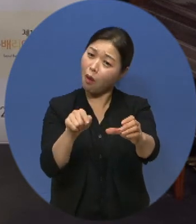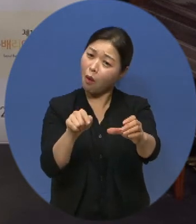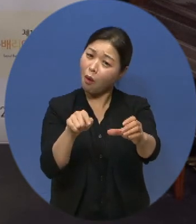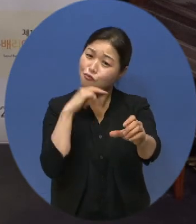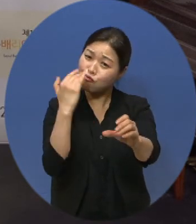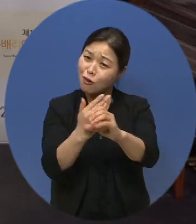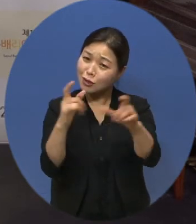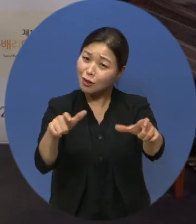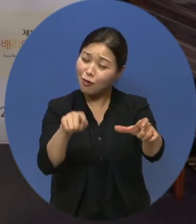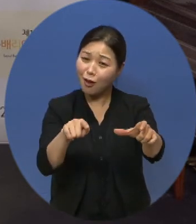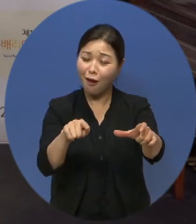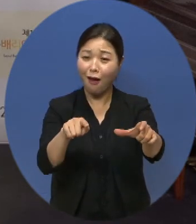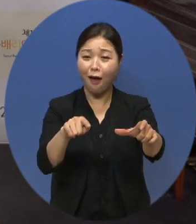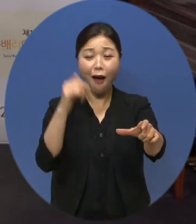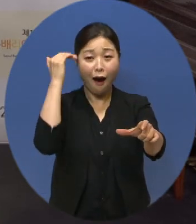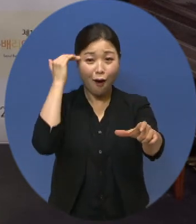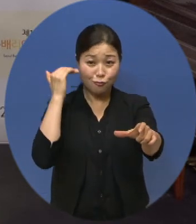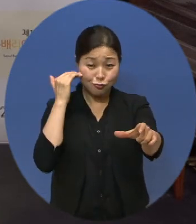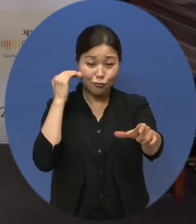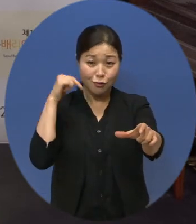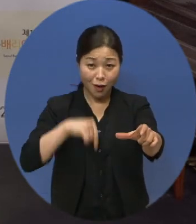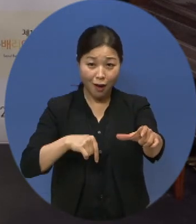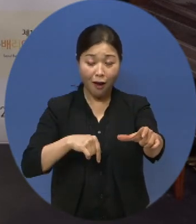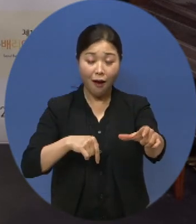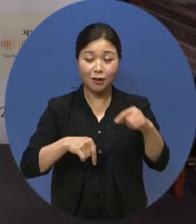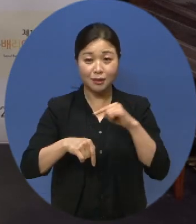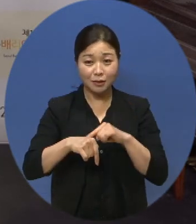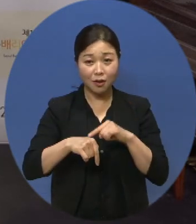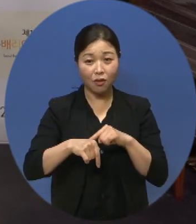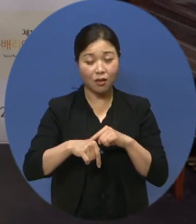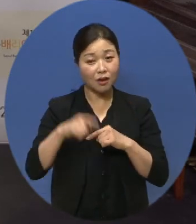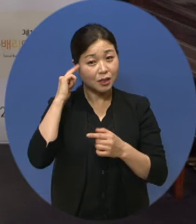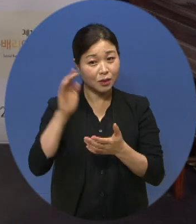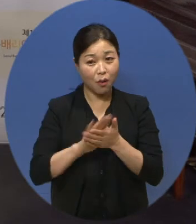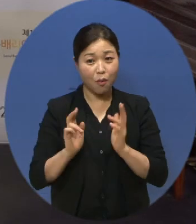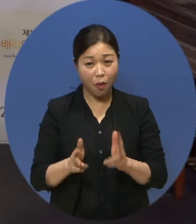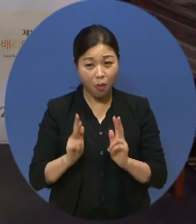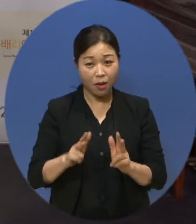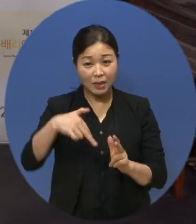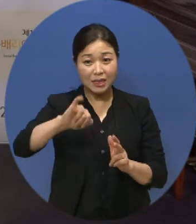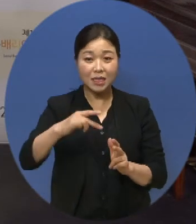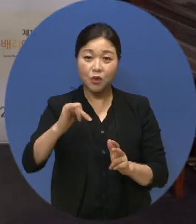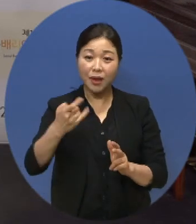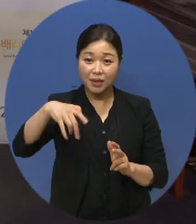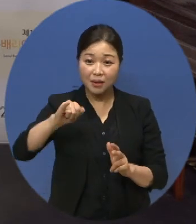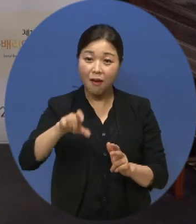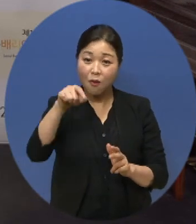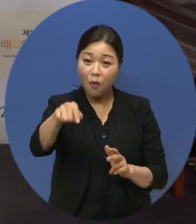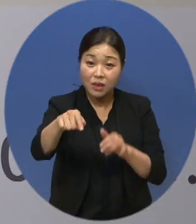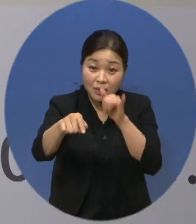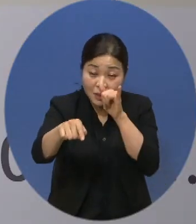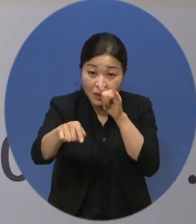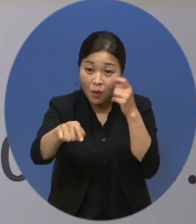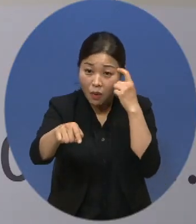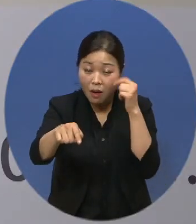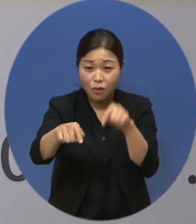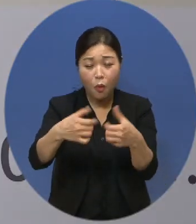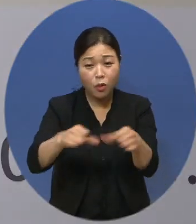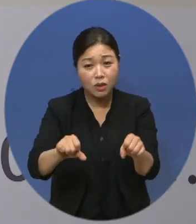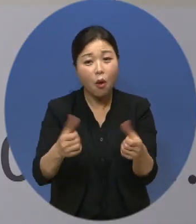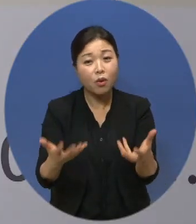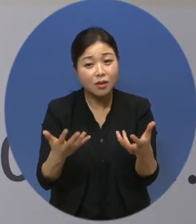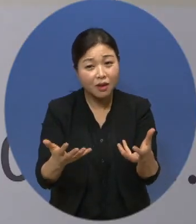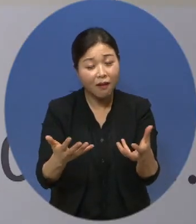하게 됐고 그럼 저거 고장 나면 어떻게 될까? 뭐 바람이라면 뭘까? 이렇게 이제 물어보면서 이제 작업을 하게 됐고 운 좋게 그